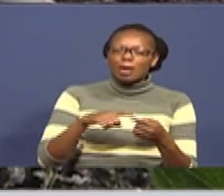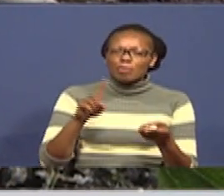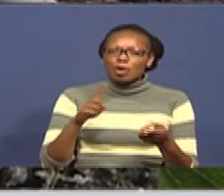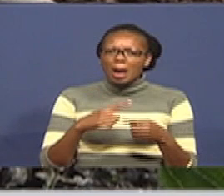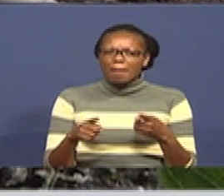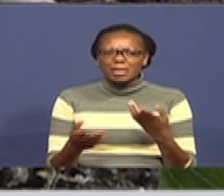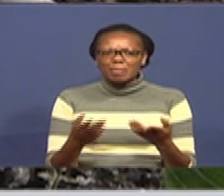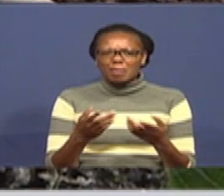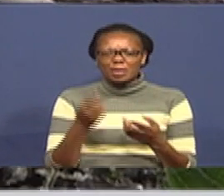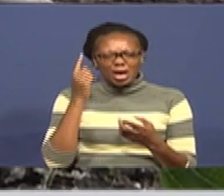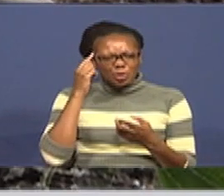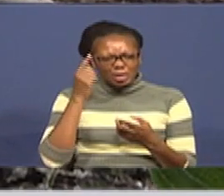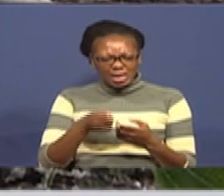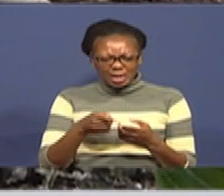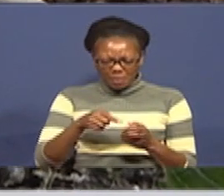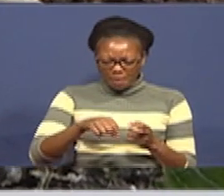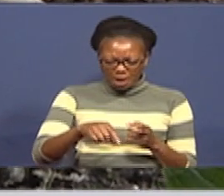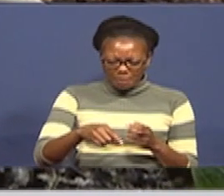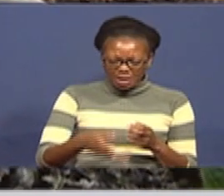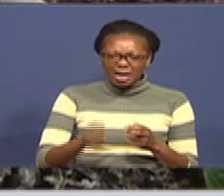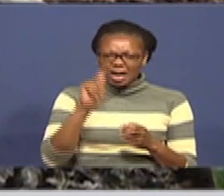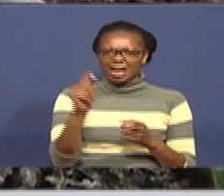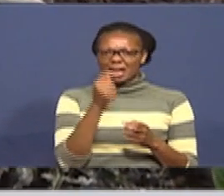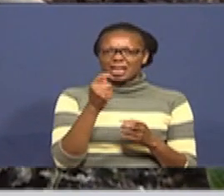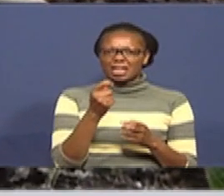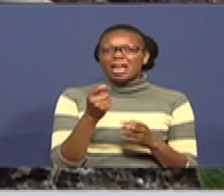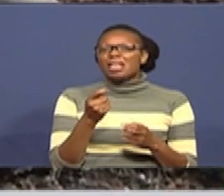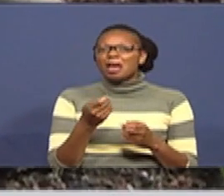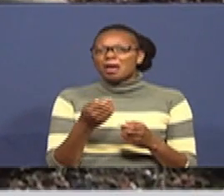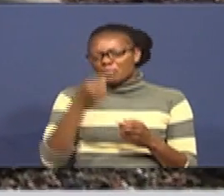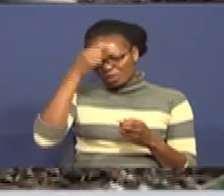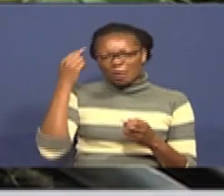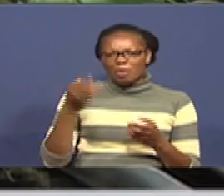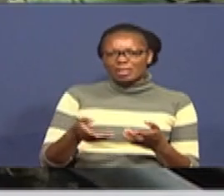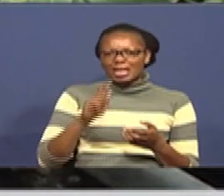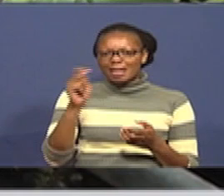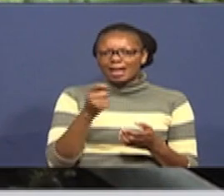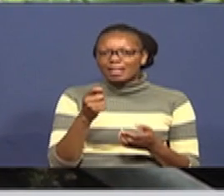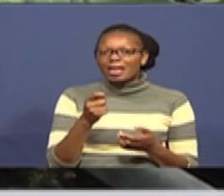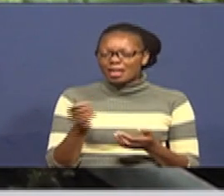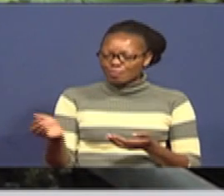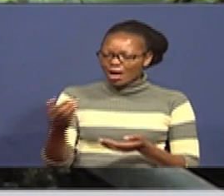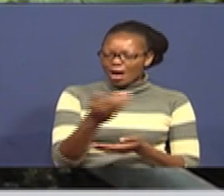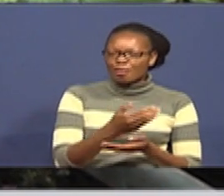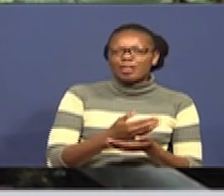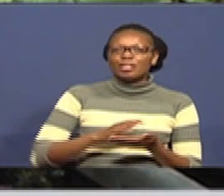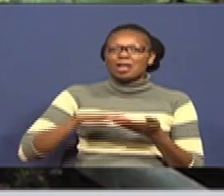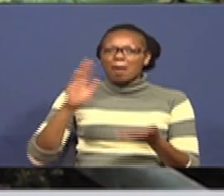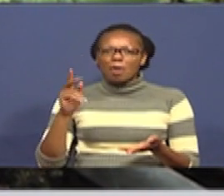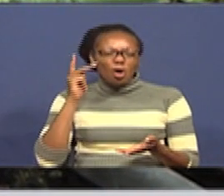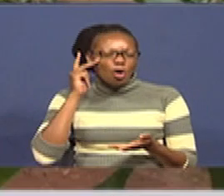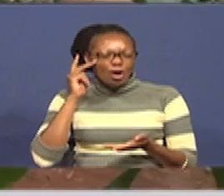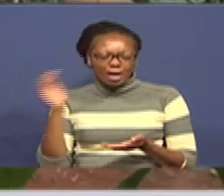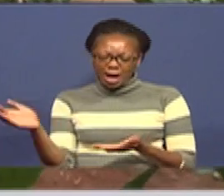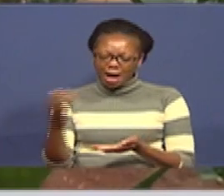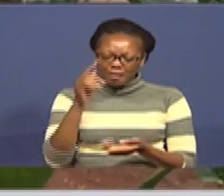wetu, hali ya anga pia imesaidia pakubwa. Iwapo unadhani mazao yetu ni mengi sana ikilinganishwa na mazao